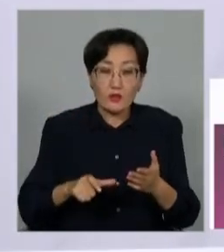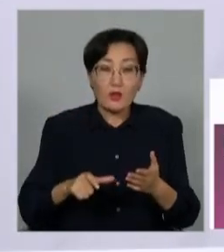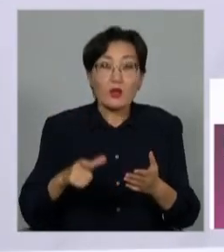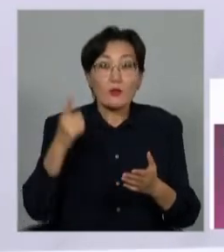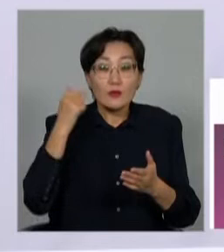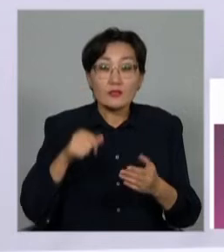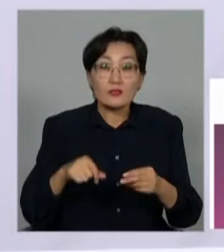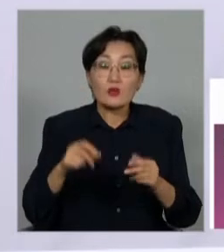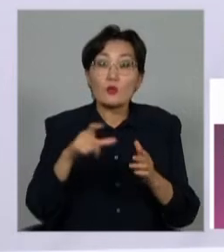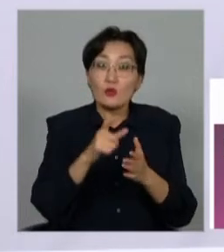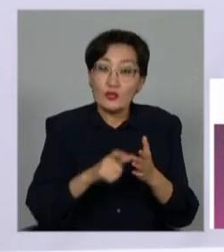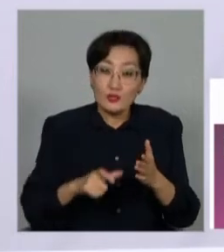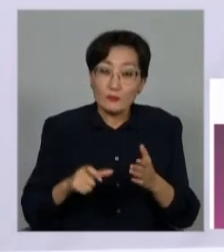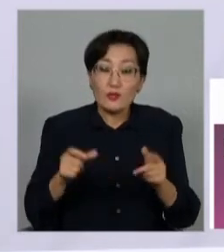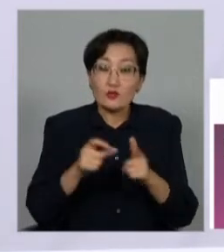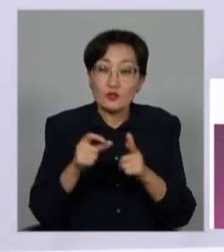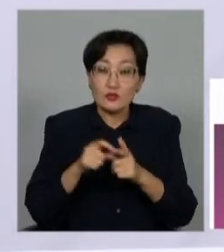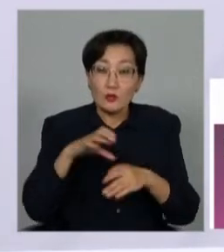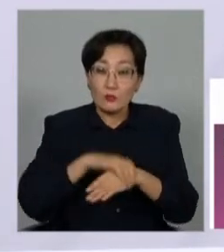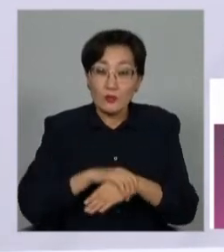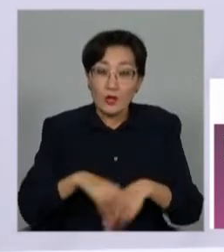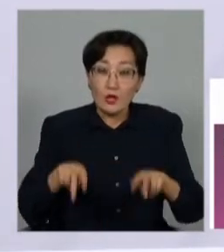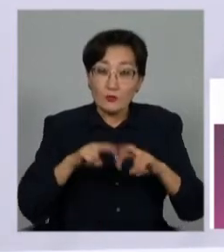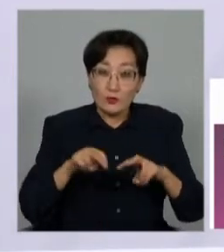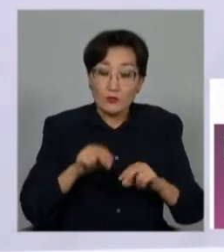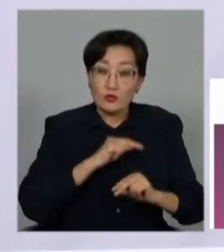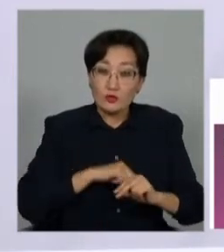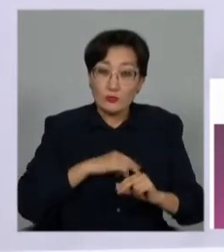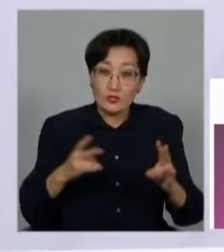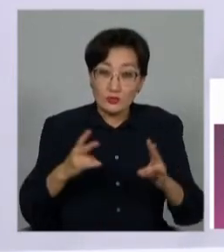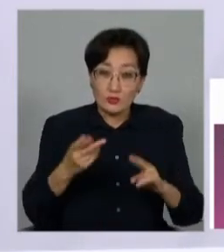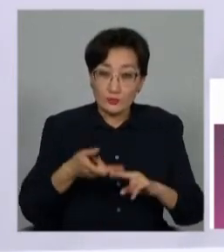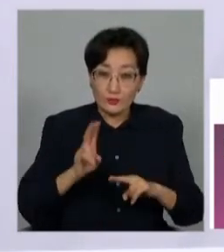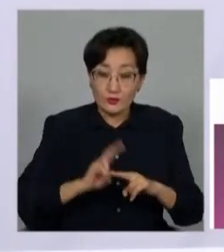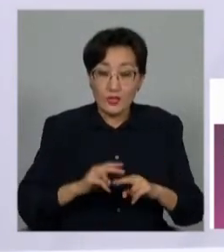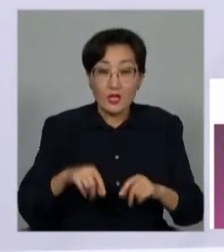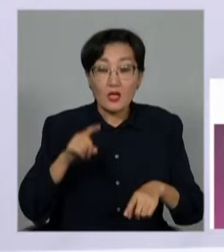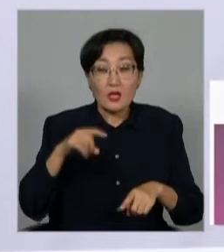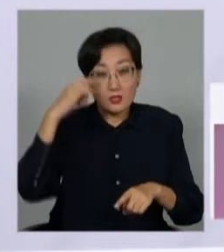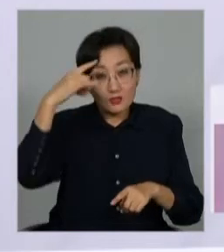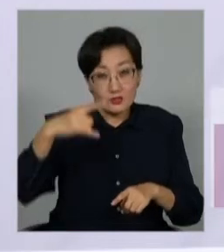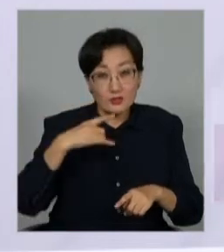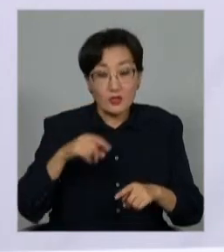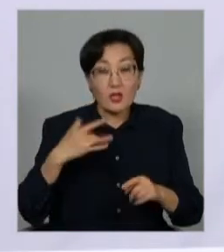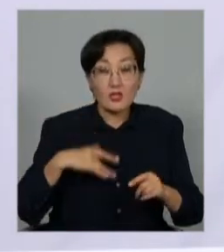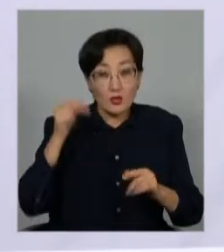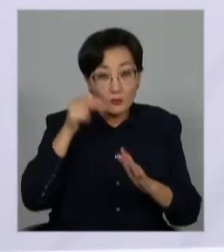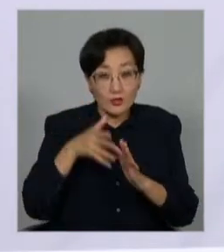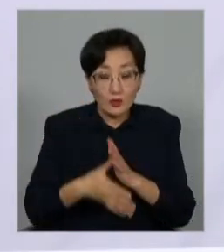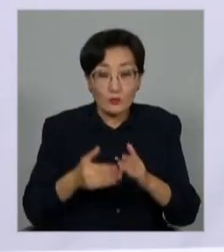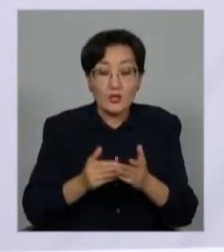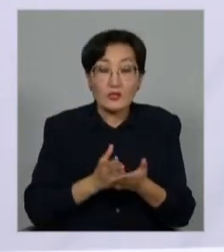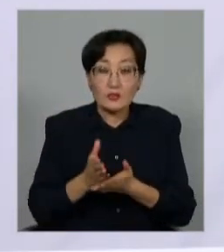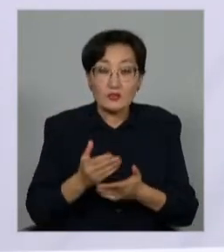мен сөздерді анықтап, оларды саралау жұмыстары да жатады. Бұл отандық жамбылтану саласының алдында тұрған